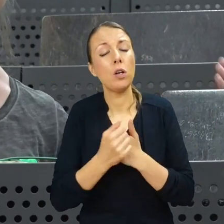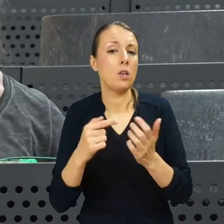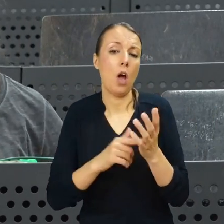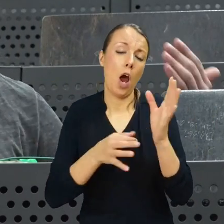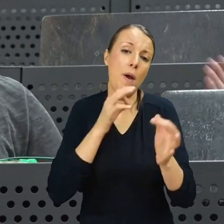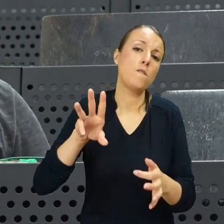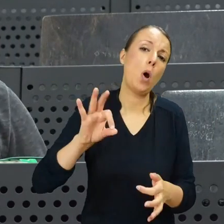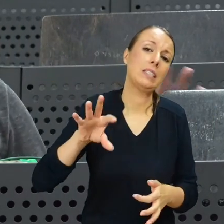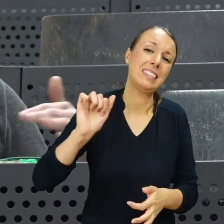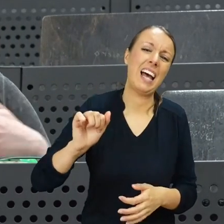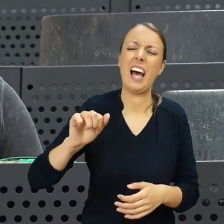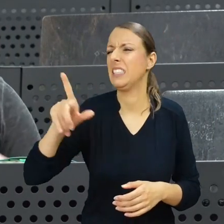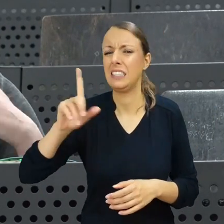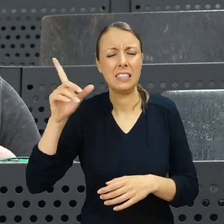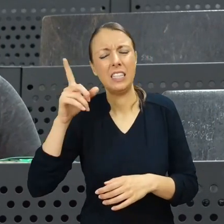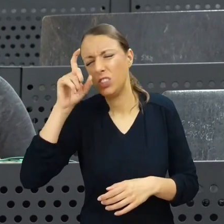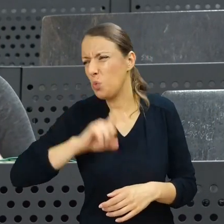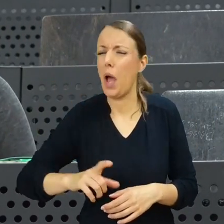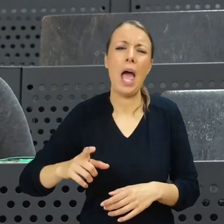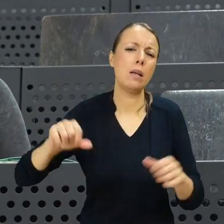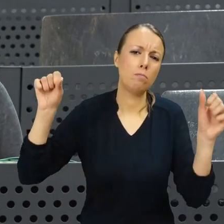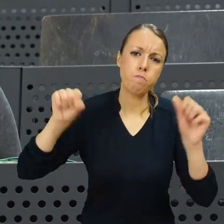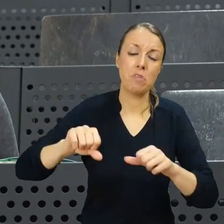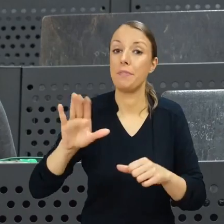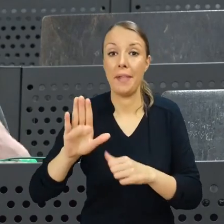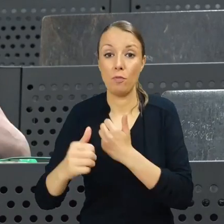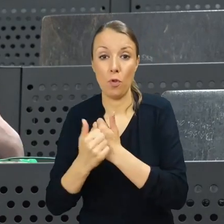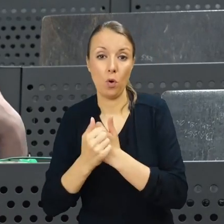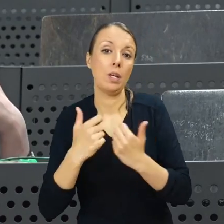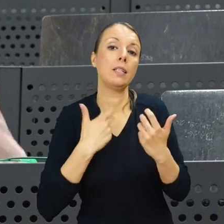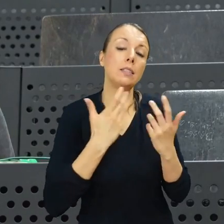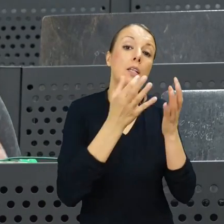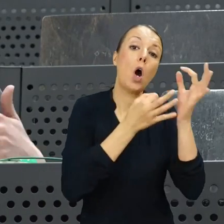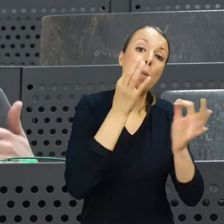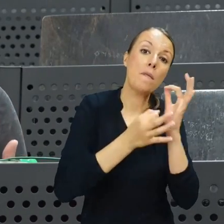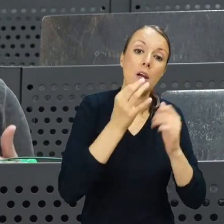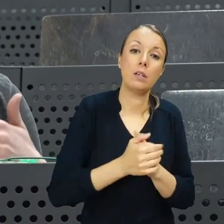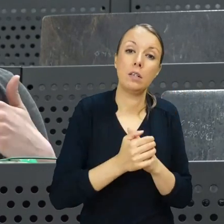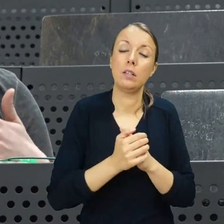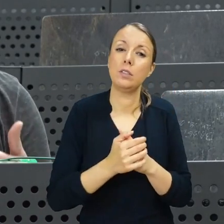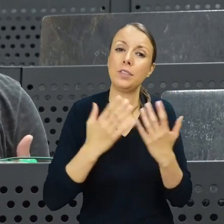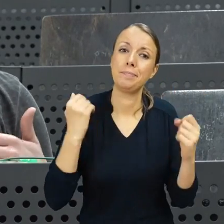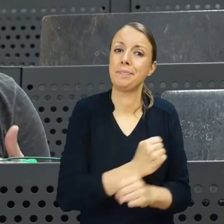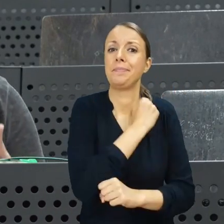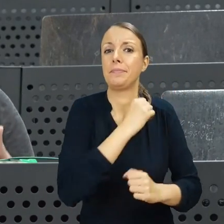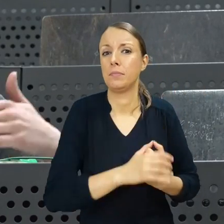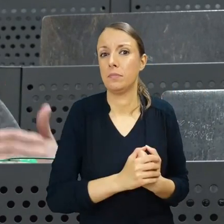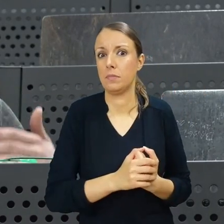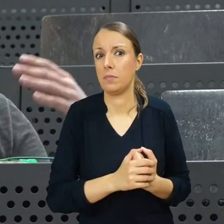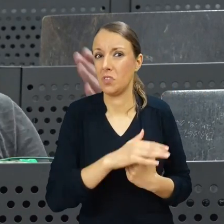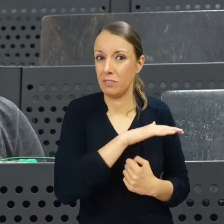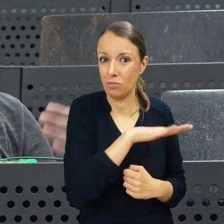są złe i niedobre. Raczej chciałabym wynieść to na ten poziom, że kurczę, mamy wszyscy,